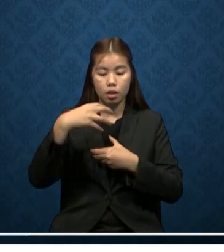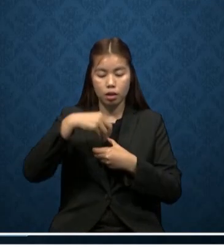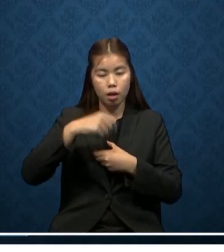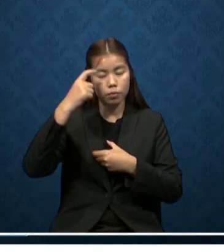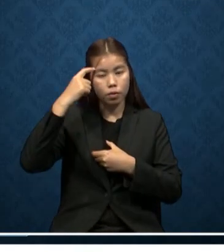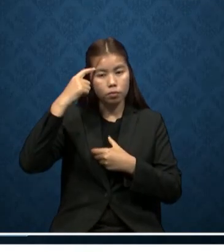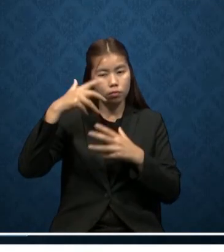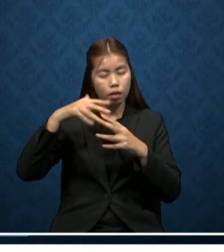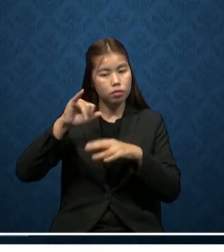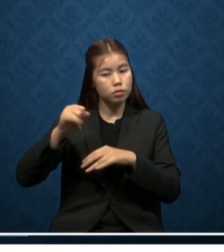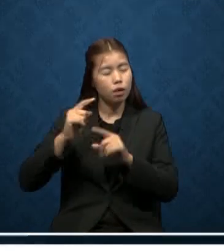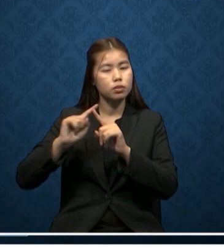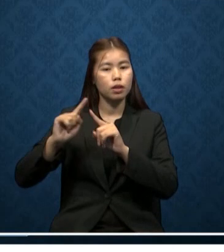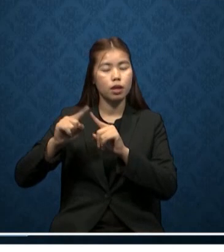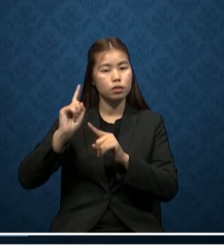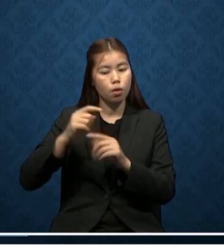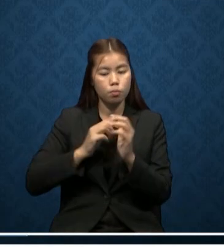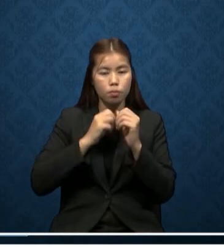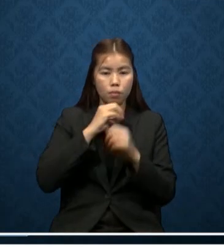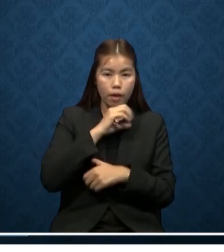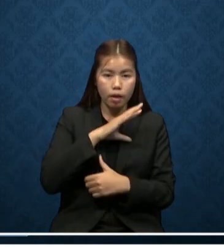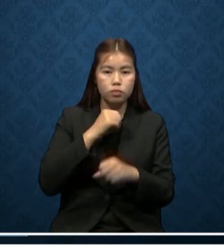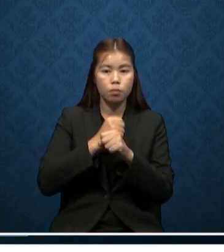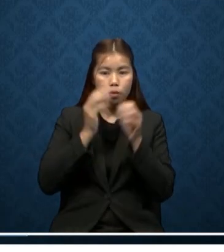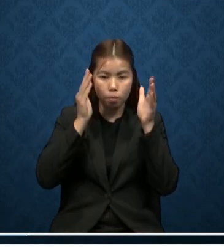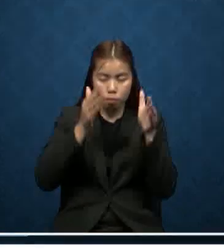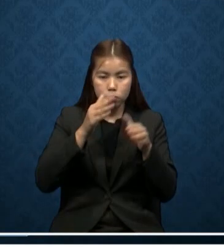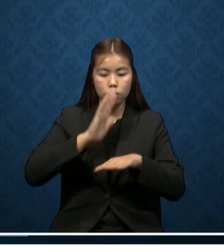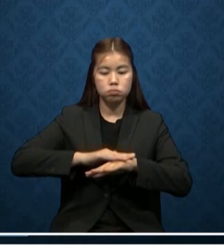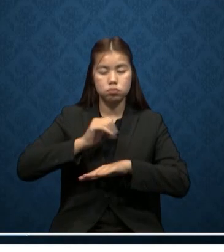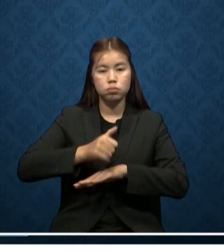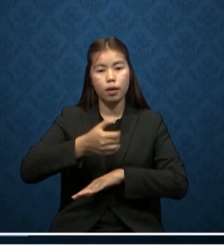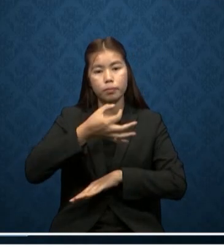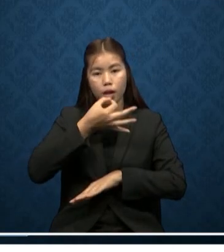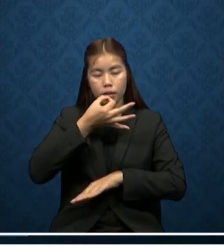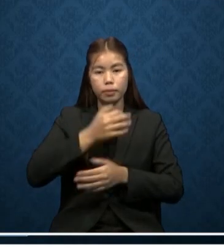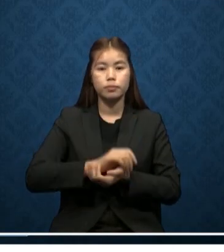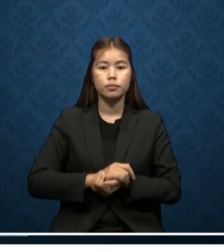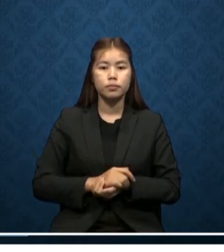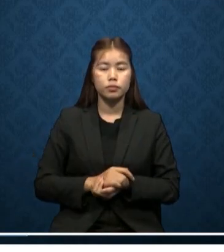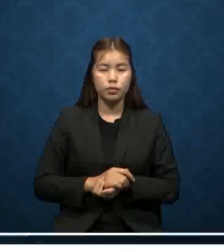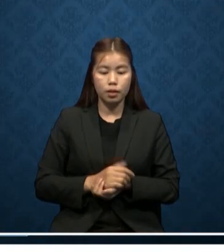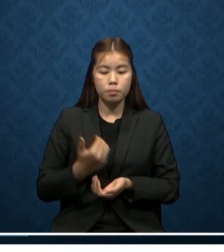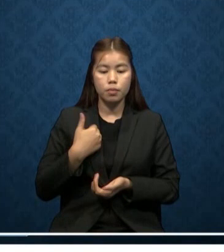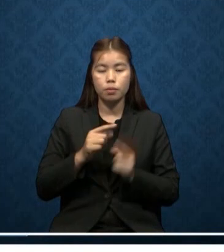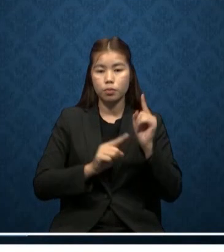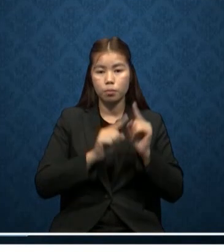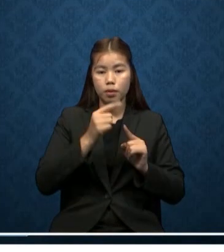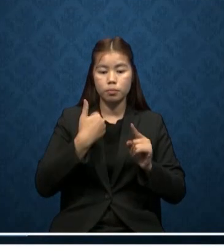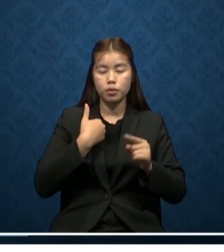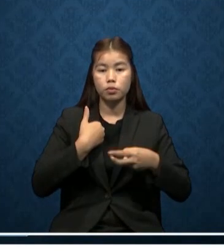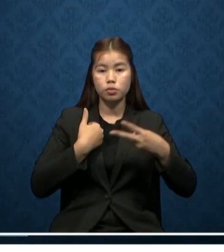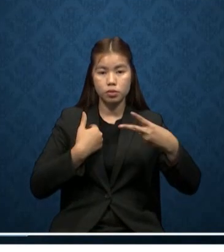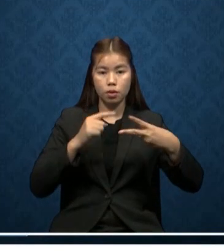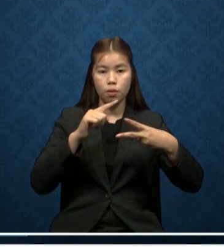สามารถสูงมุ่งมั่นและเป็นมืออาชีพนะครับโดยมี 2ตัวชื่อวัดนะครับก็คือ